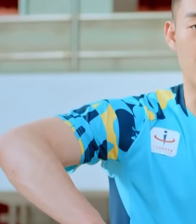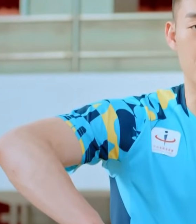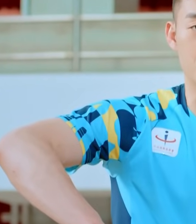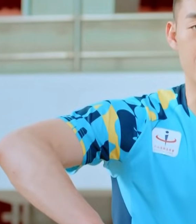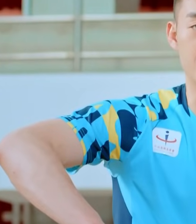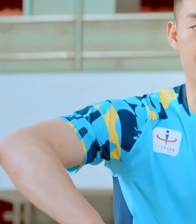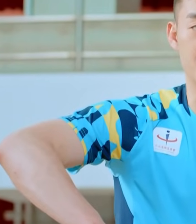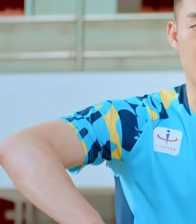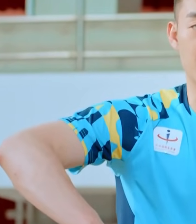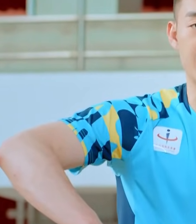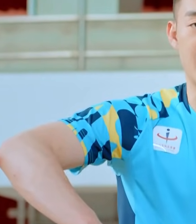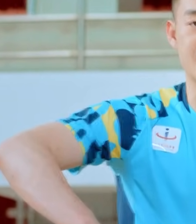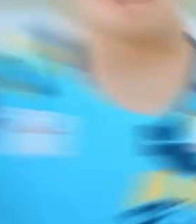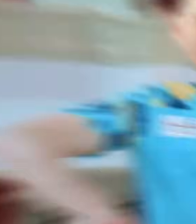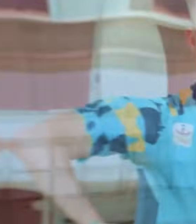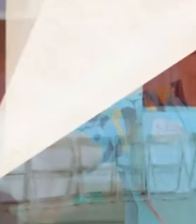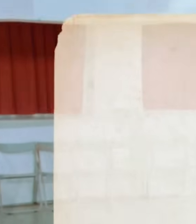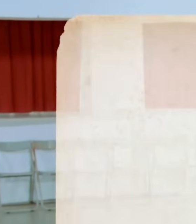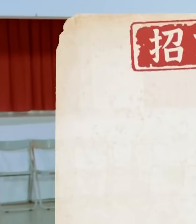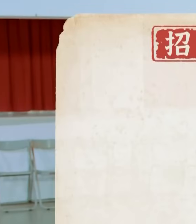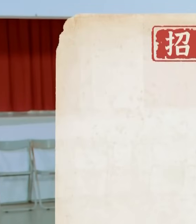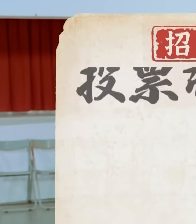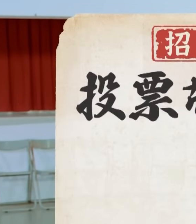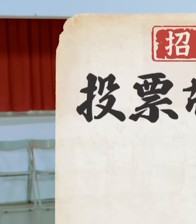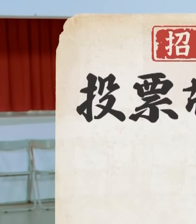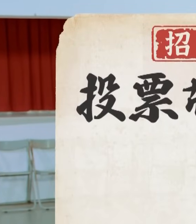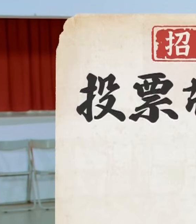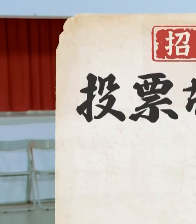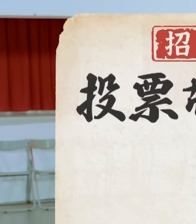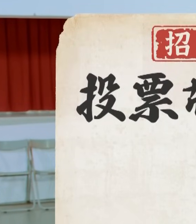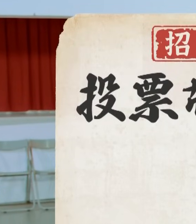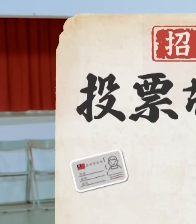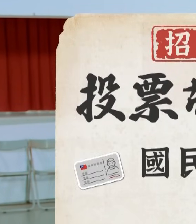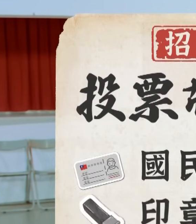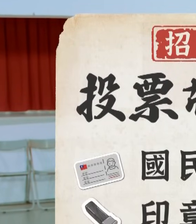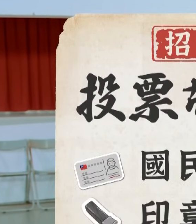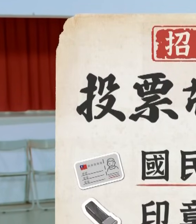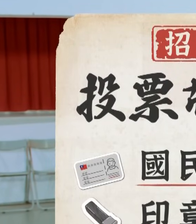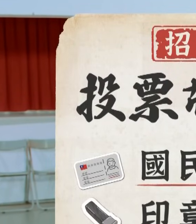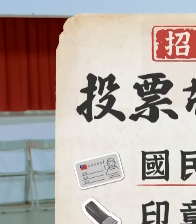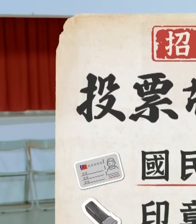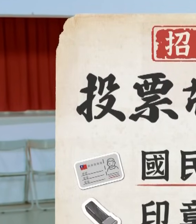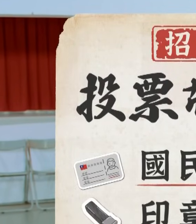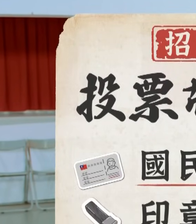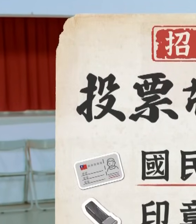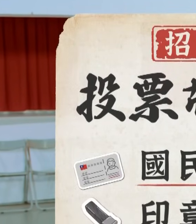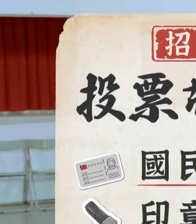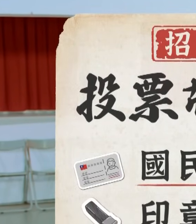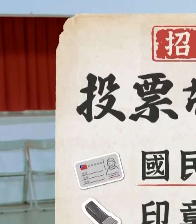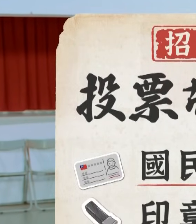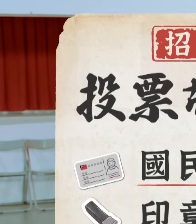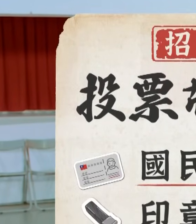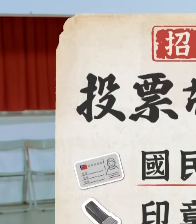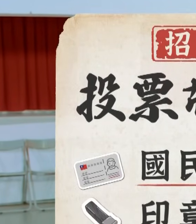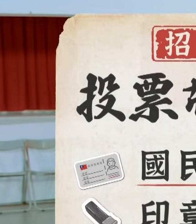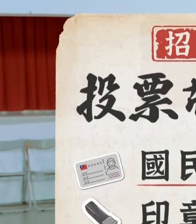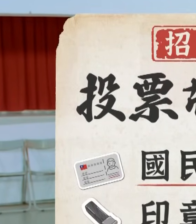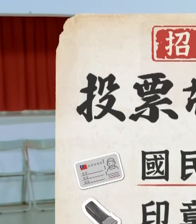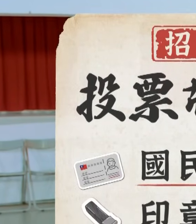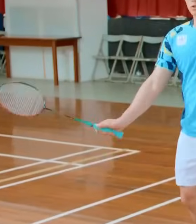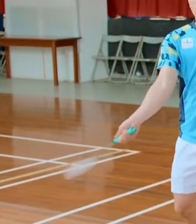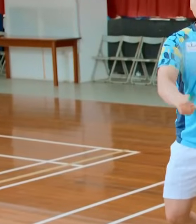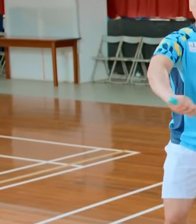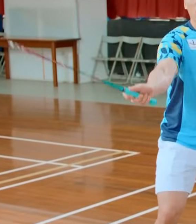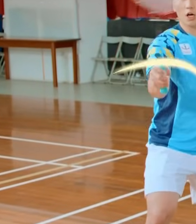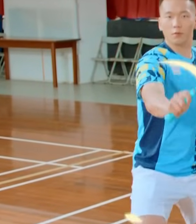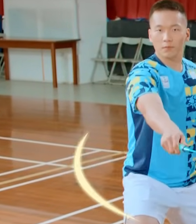籍，让我们传授几招给大家。 招式一。 投票带三宝， 国民身份证、印章，还有投票通知